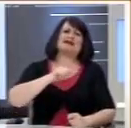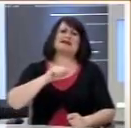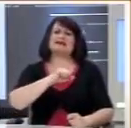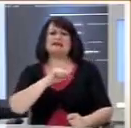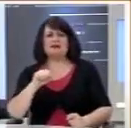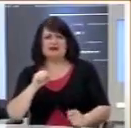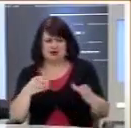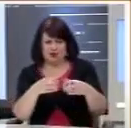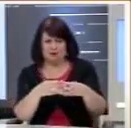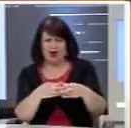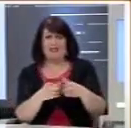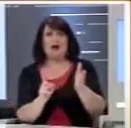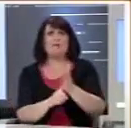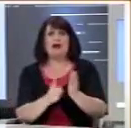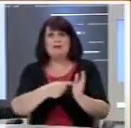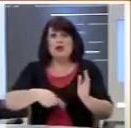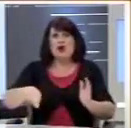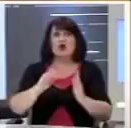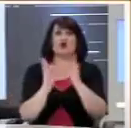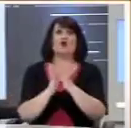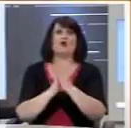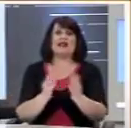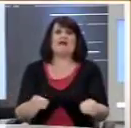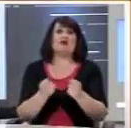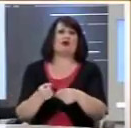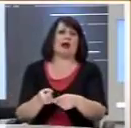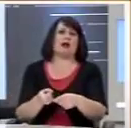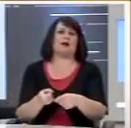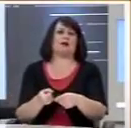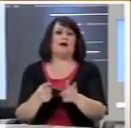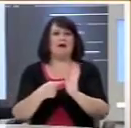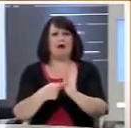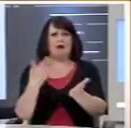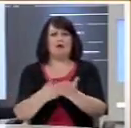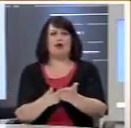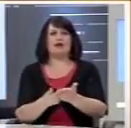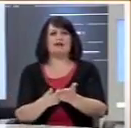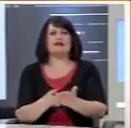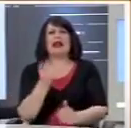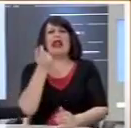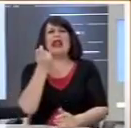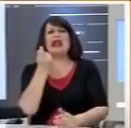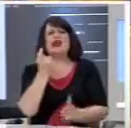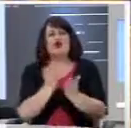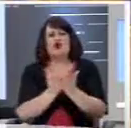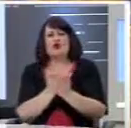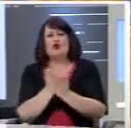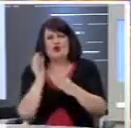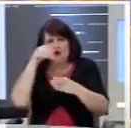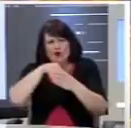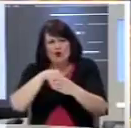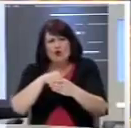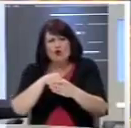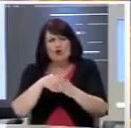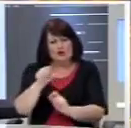χρειάζεται ένα χειροκρότημα από όλη τη Βουλή για αυτό που γίνεται. Δείξανε πώς με μικροεπεμβάσεις στο πολιτισμό μπορεί